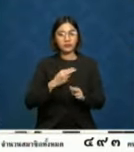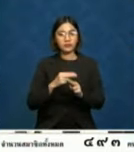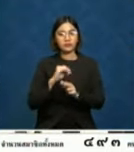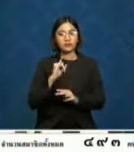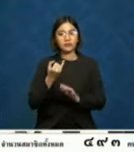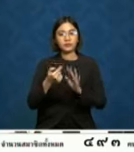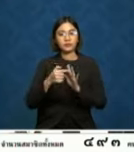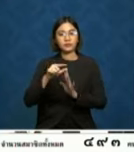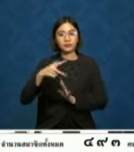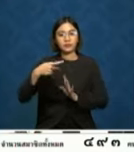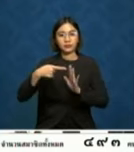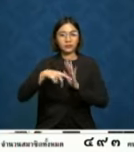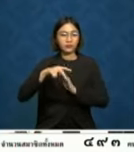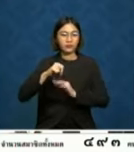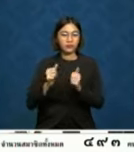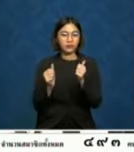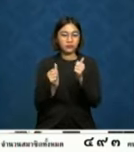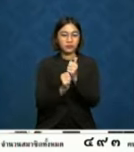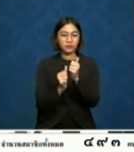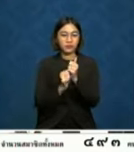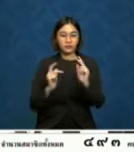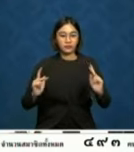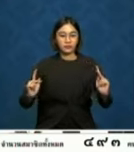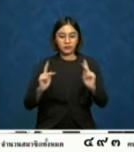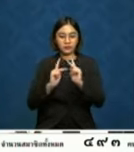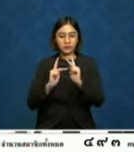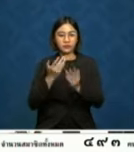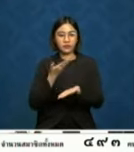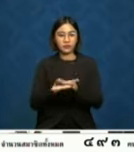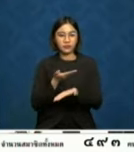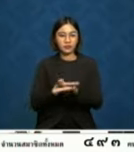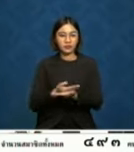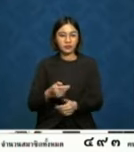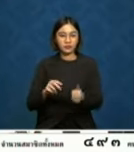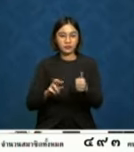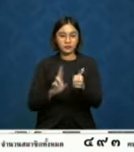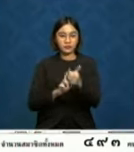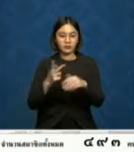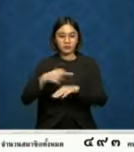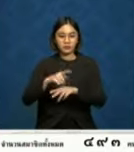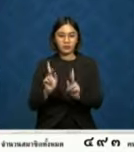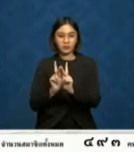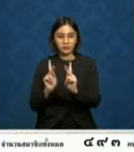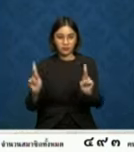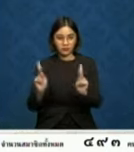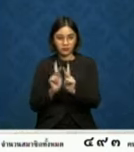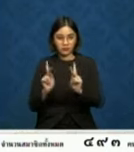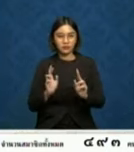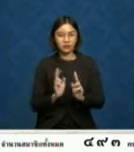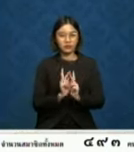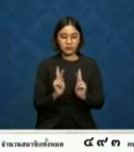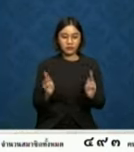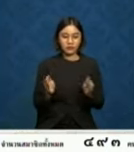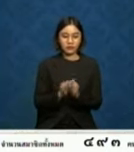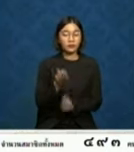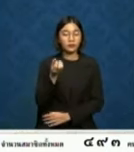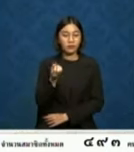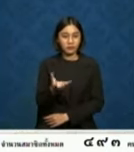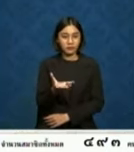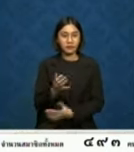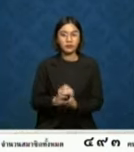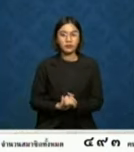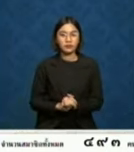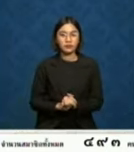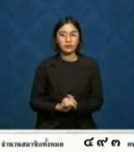อมรวิวัฒน์รัฐมนตรีช่วยว่าการกระทรวงการคลังในฐานะรองประธานกรรมาธิการและกรรมาธิการเสี่ยข้างมากครับเอ่อ